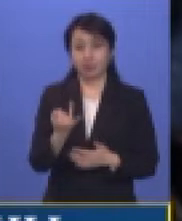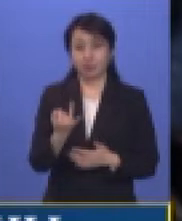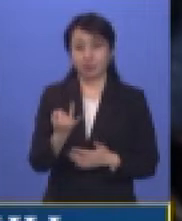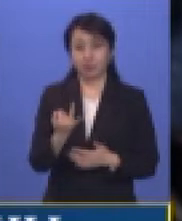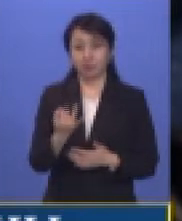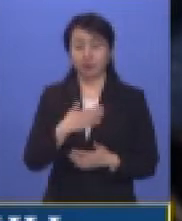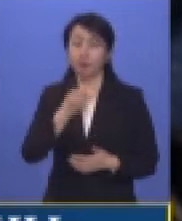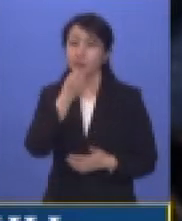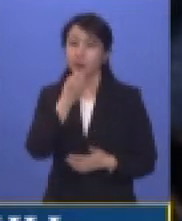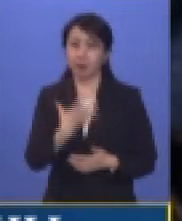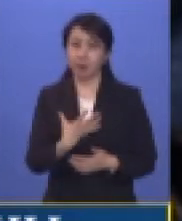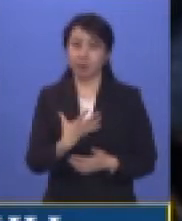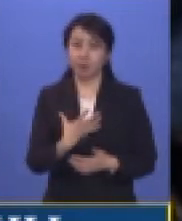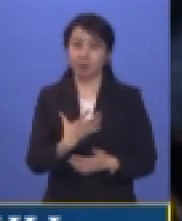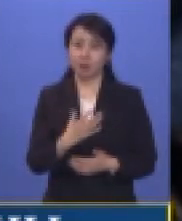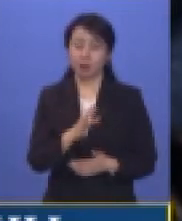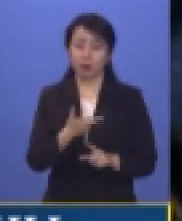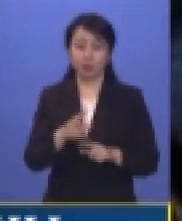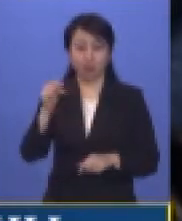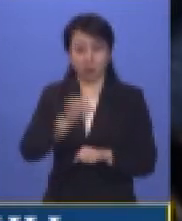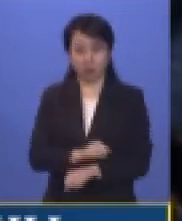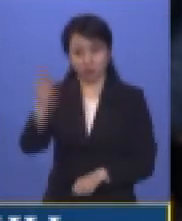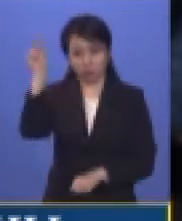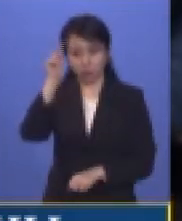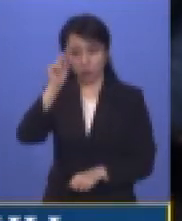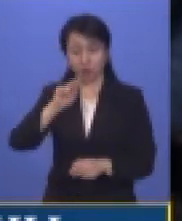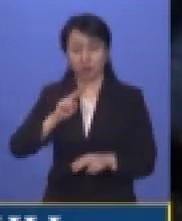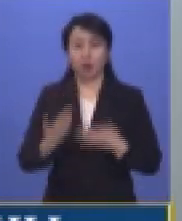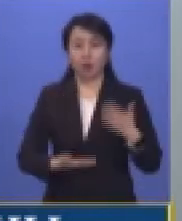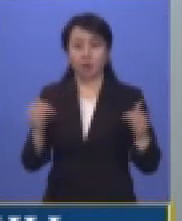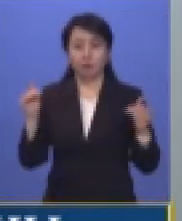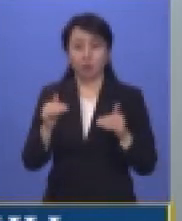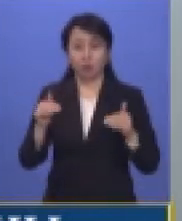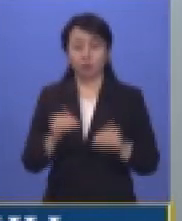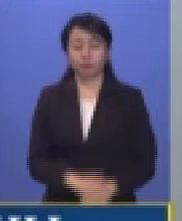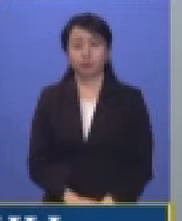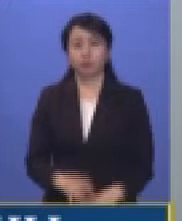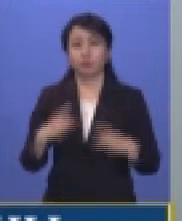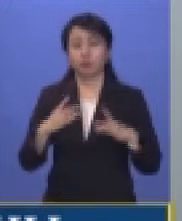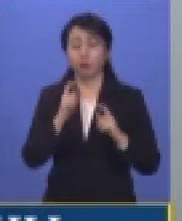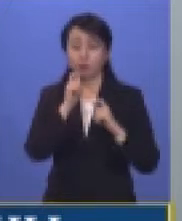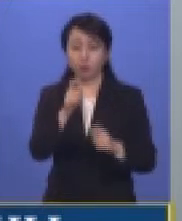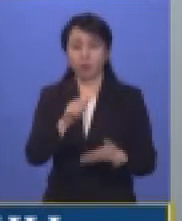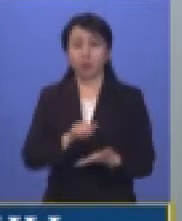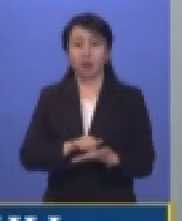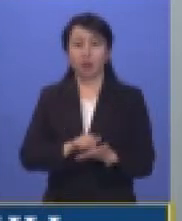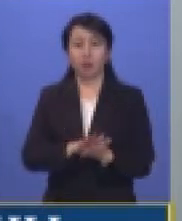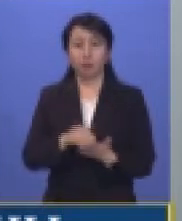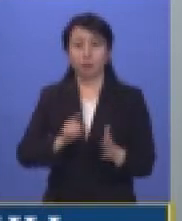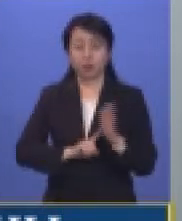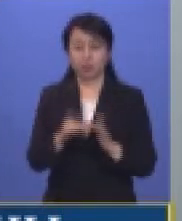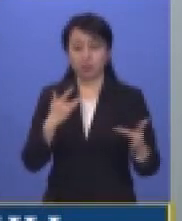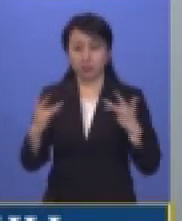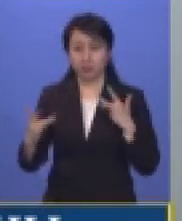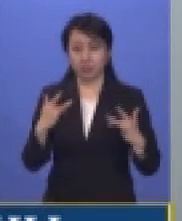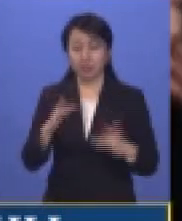в принципе мне понравилось, и я осталась учиться, и как бы исправно ходила в колледж. После церемонии вручения дипломов началась концертная